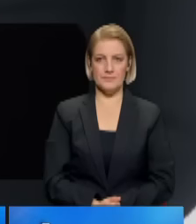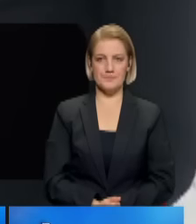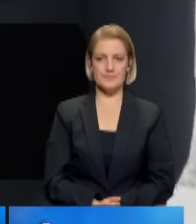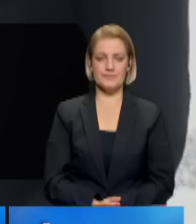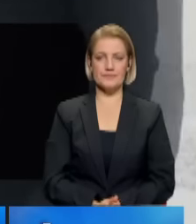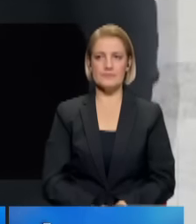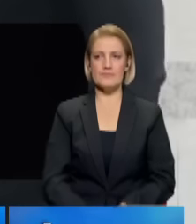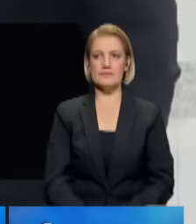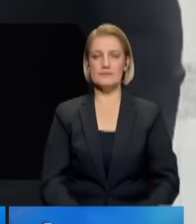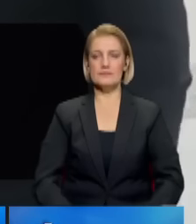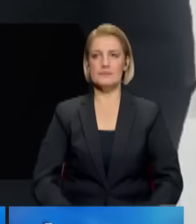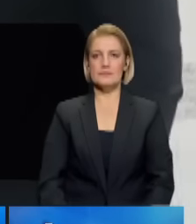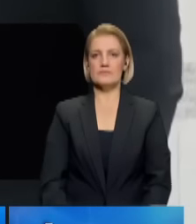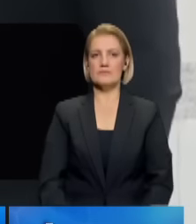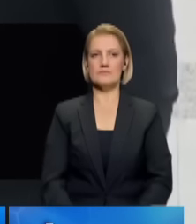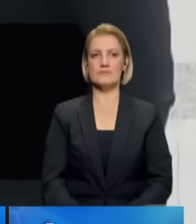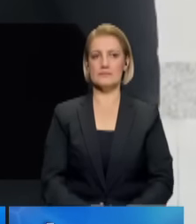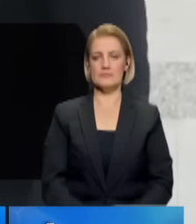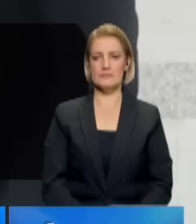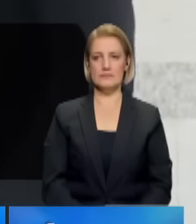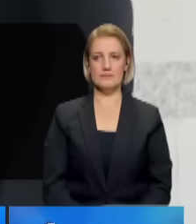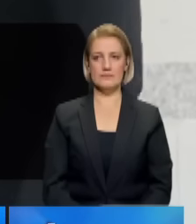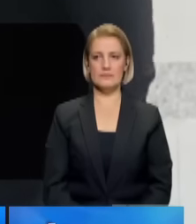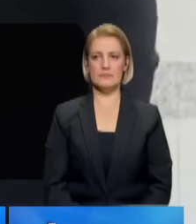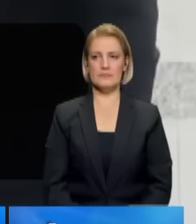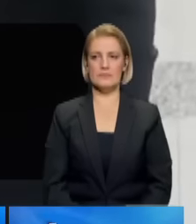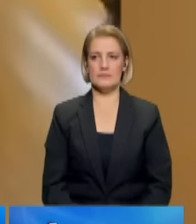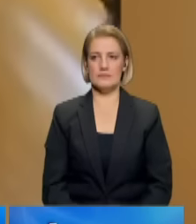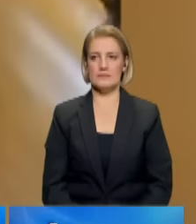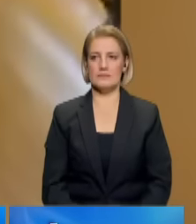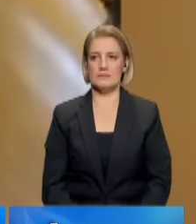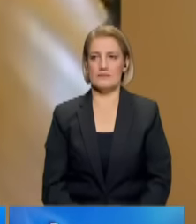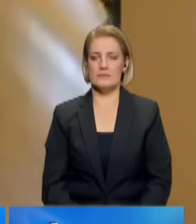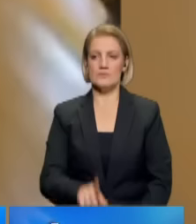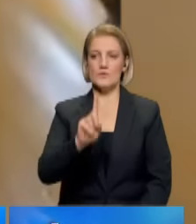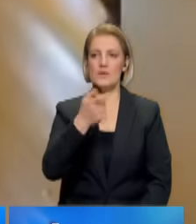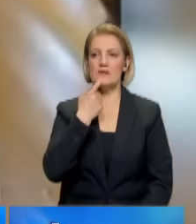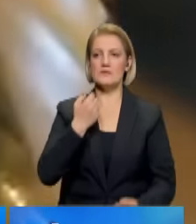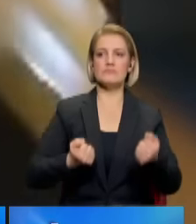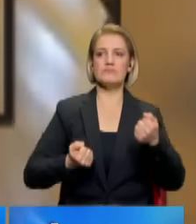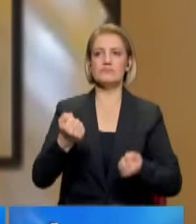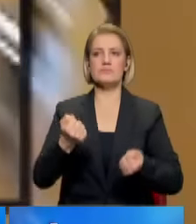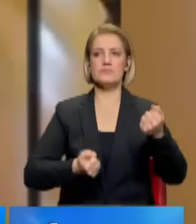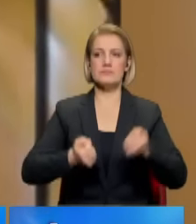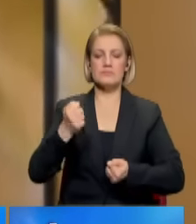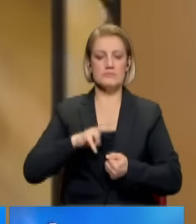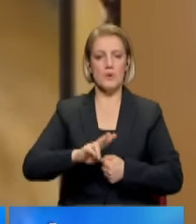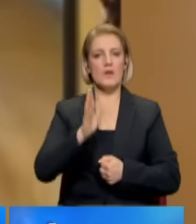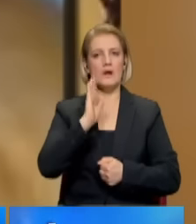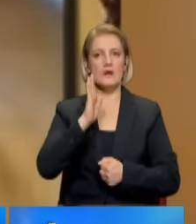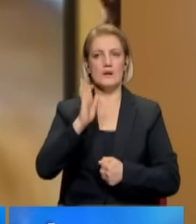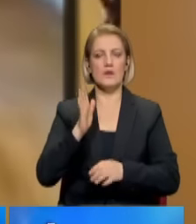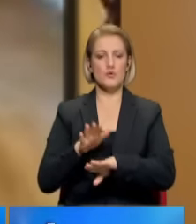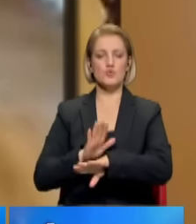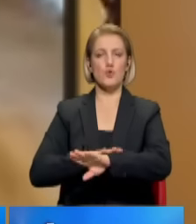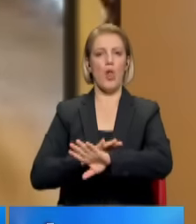16 yaşındaki çocuk sağına soluna bakmadan yola giriyor. 16 yaşında direksiyona geçti. Yolda giderken aniden